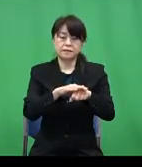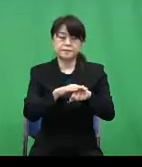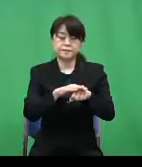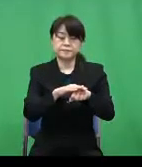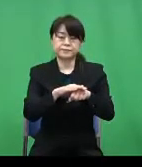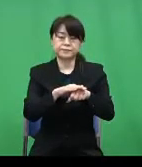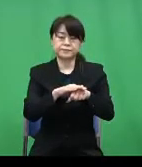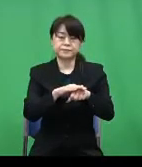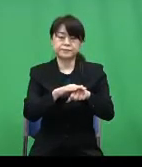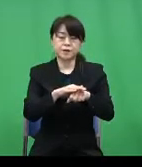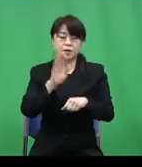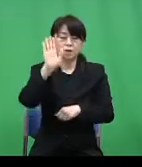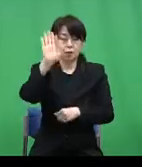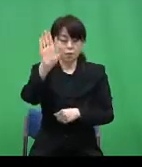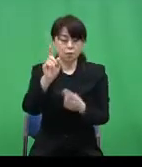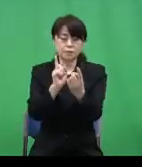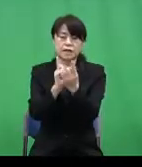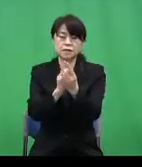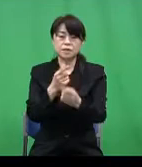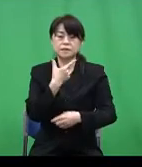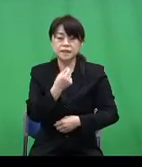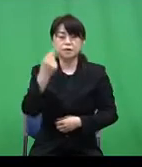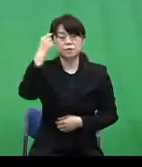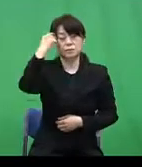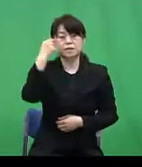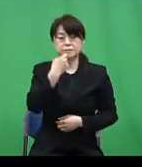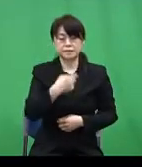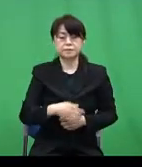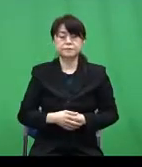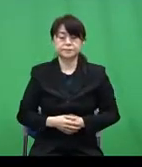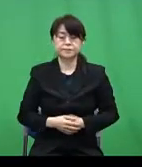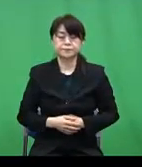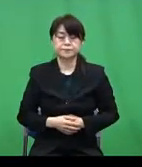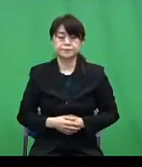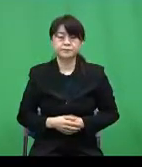まあ、今後対応していきたいなとこういうふうに思っております。